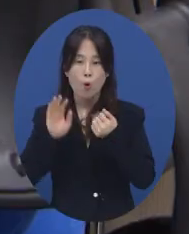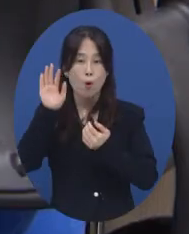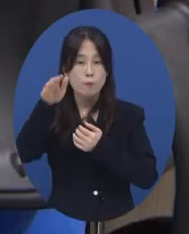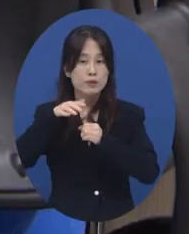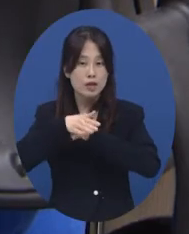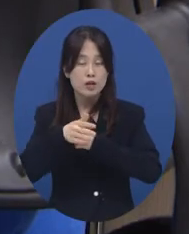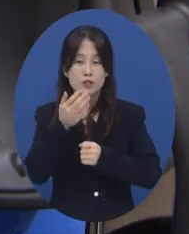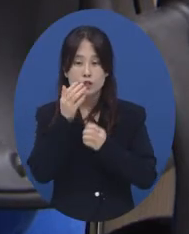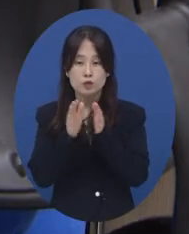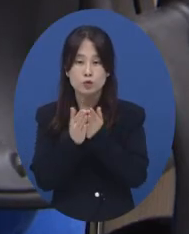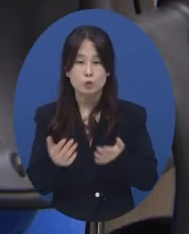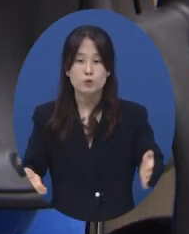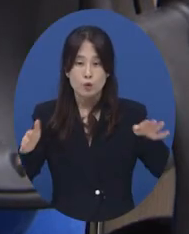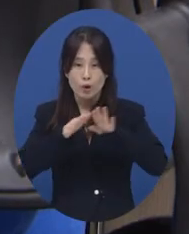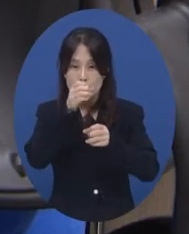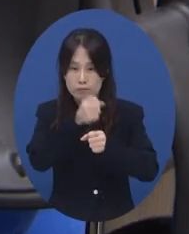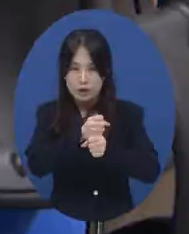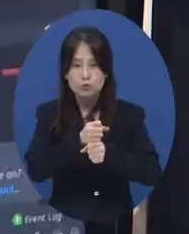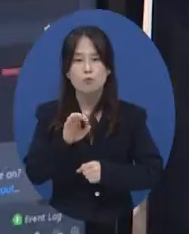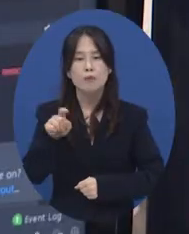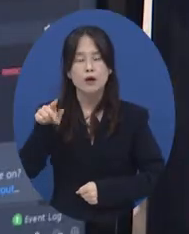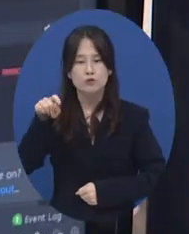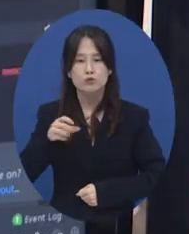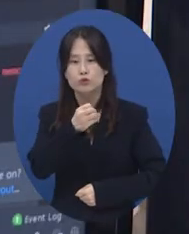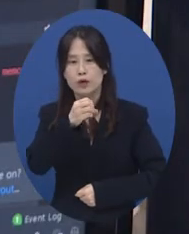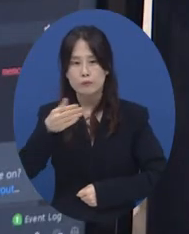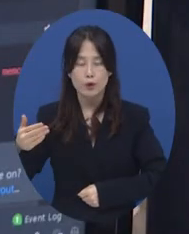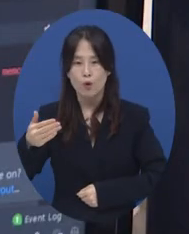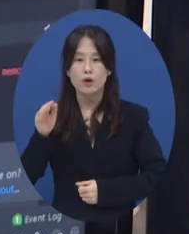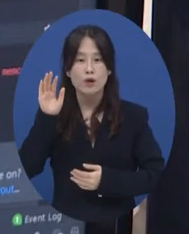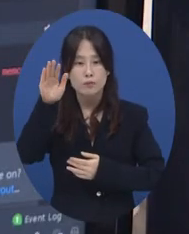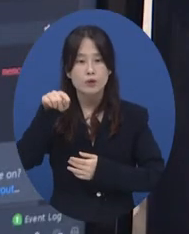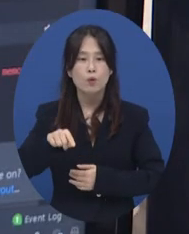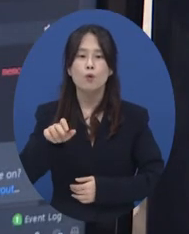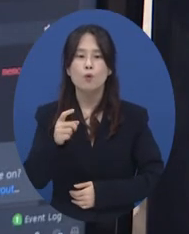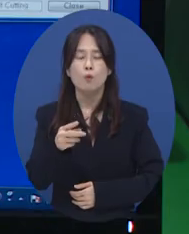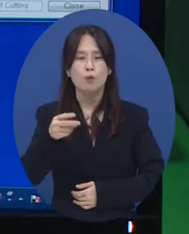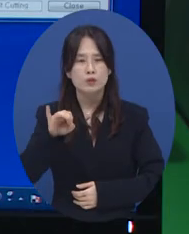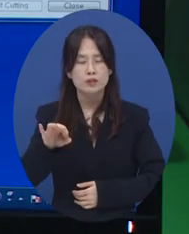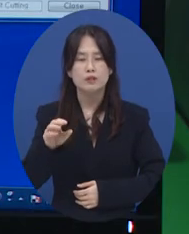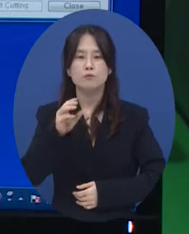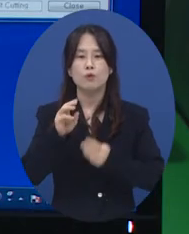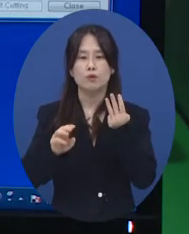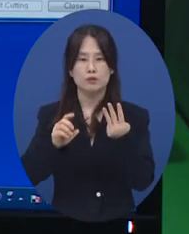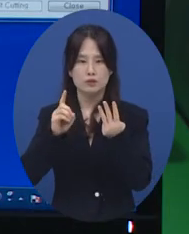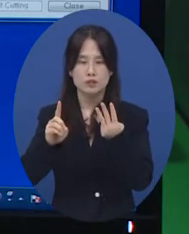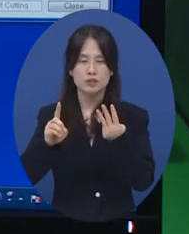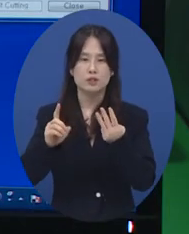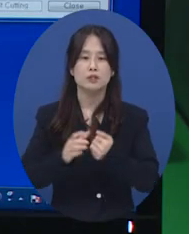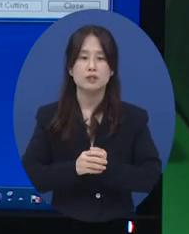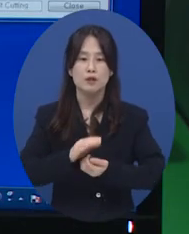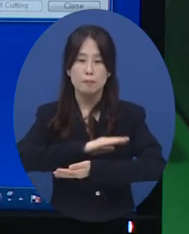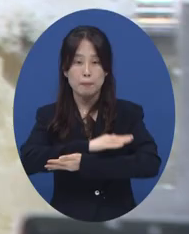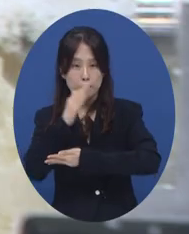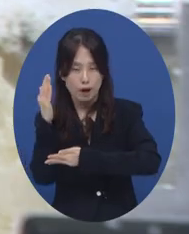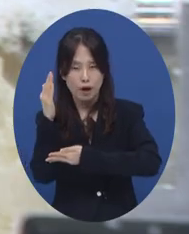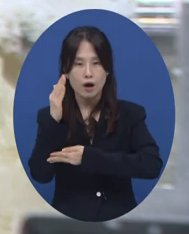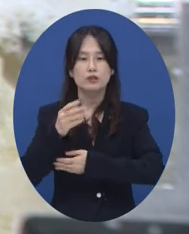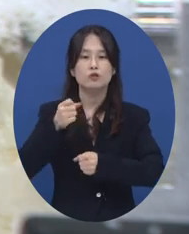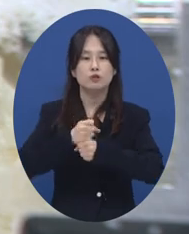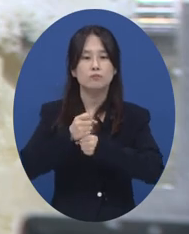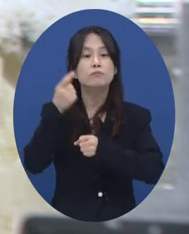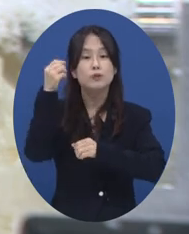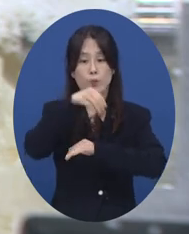조성하고 파주와 양평의 미래교육 캠퍼스에는 코딩과 3D 프린터 등 창의 공간을 확대하는 구상